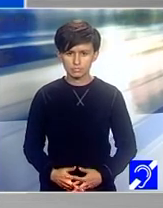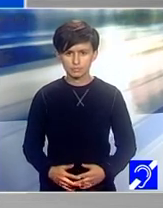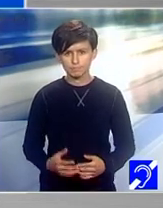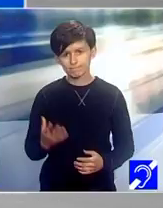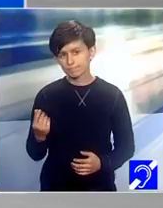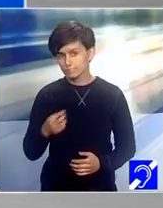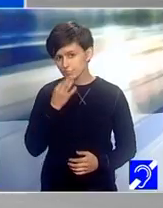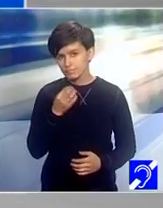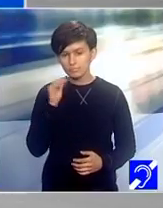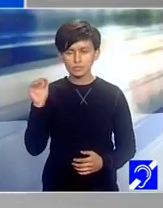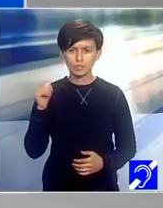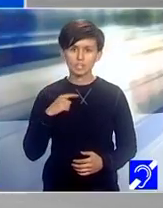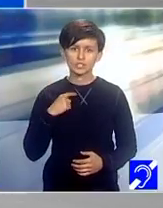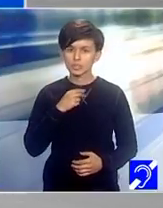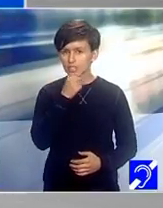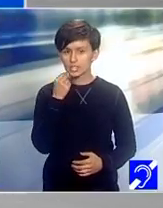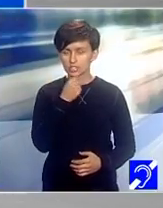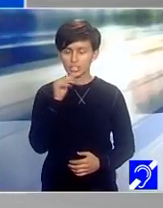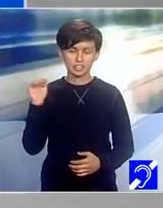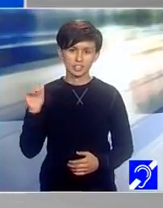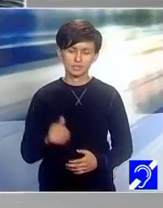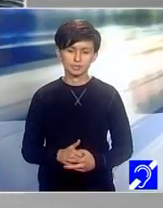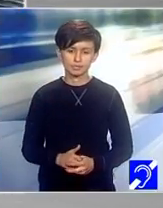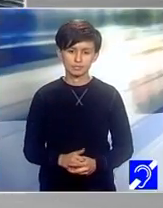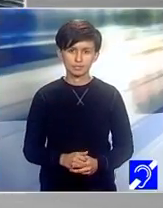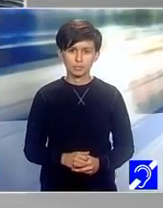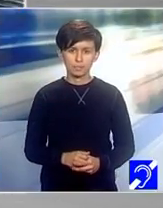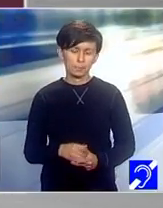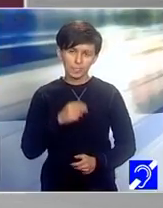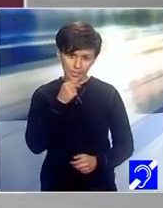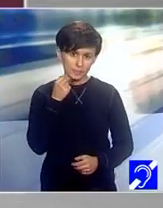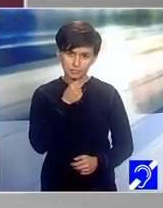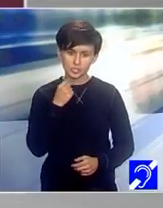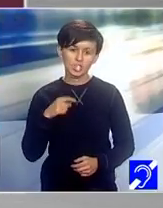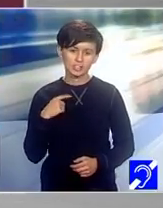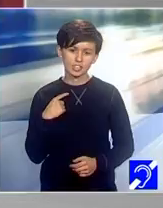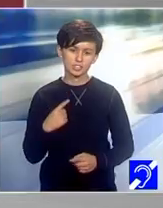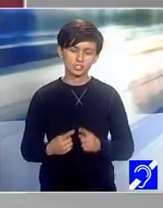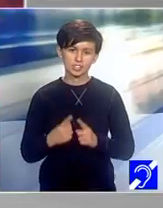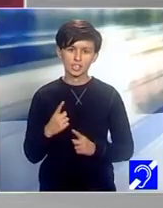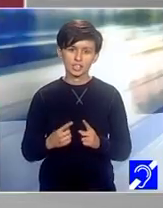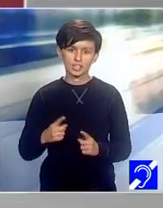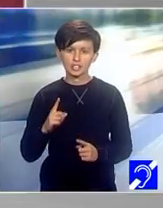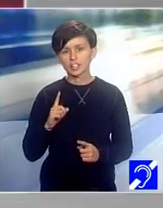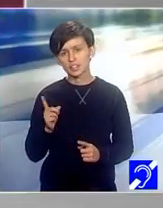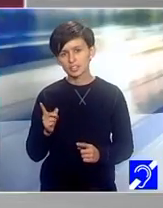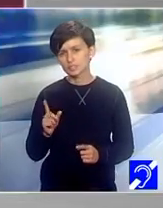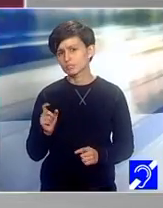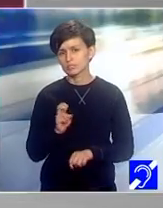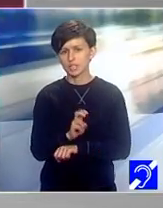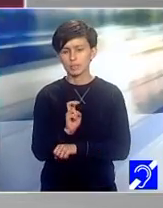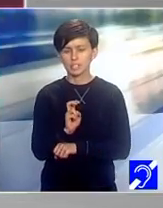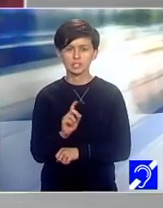Ce spuneți? Am avea șanse? Șanse există. Dacă nu ai șanse, cât de mari? Că nici nu te mai înscrii și nu